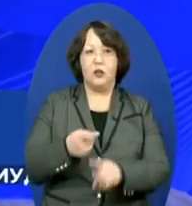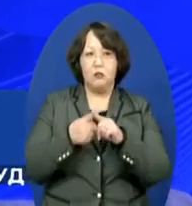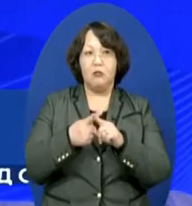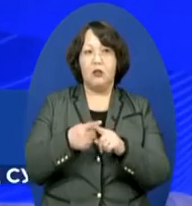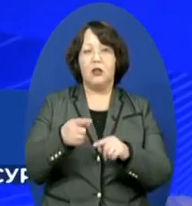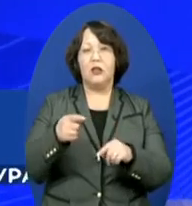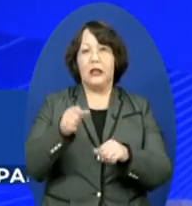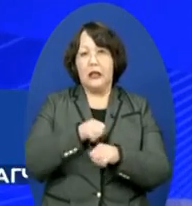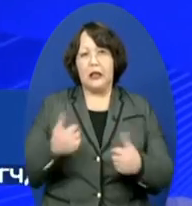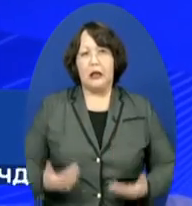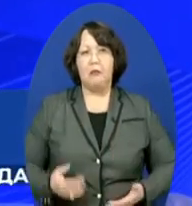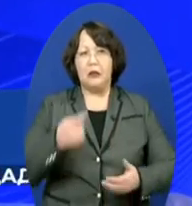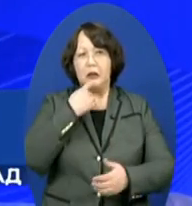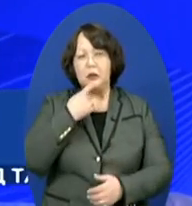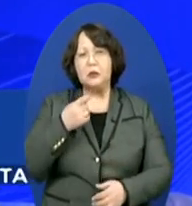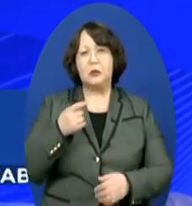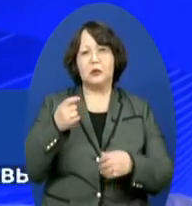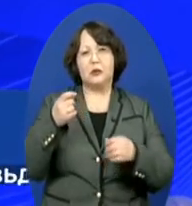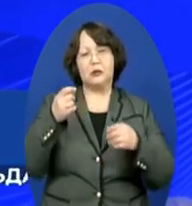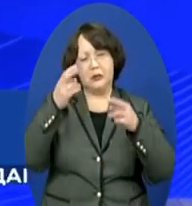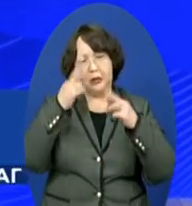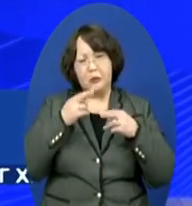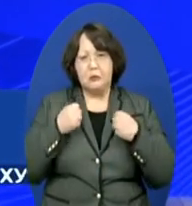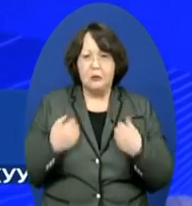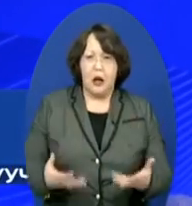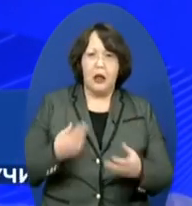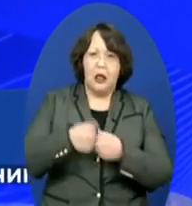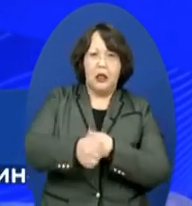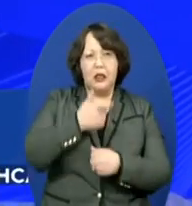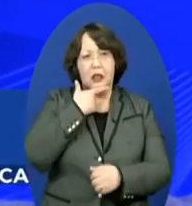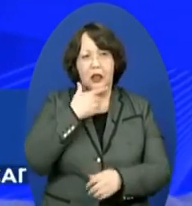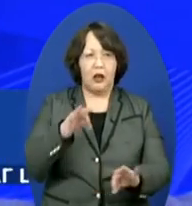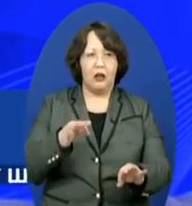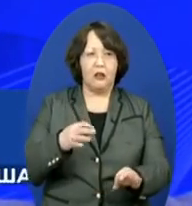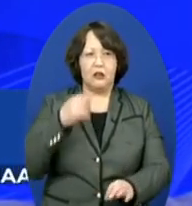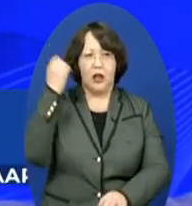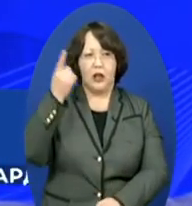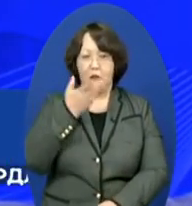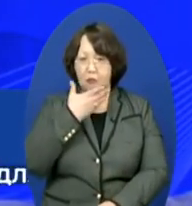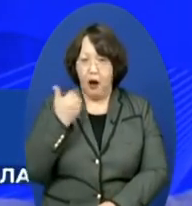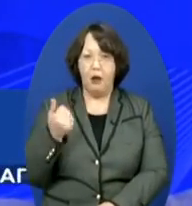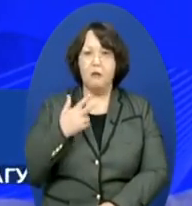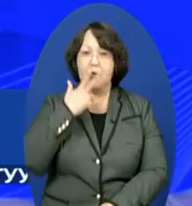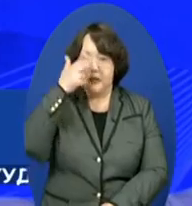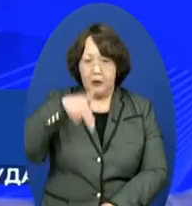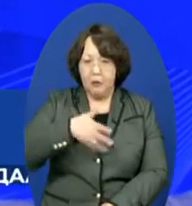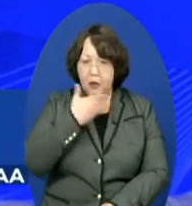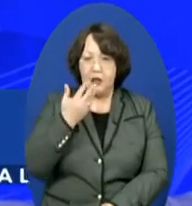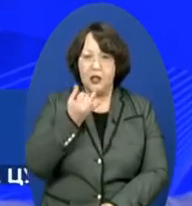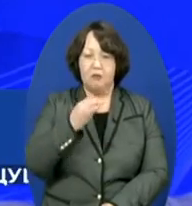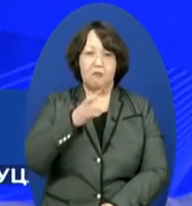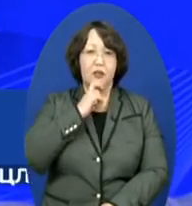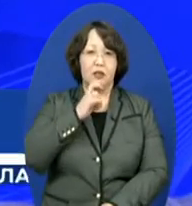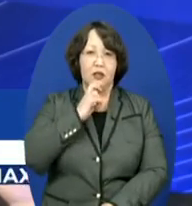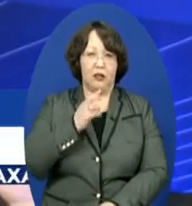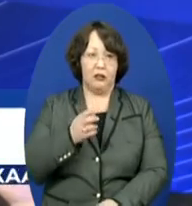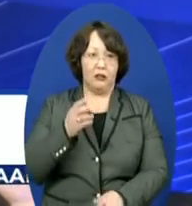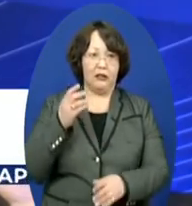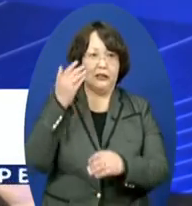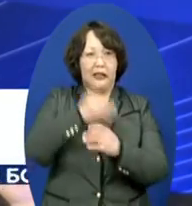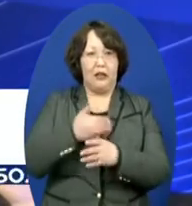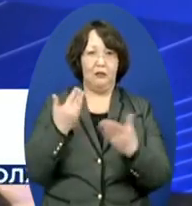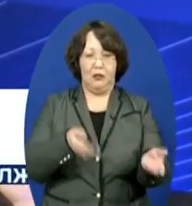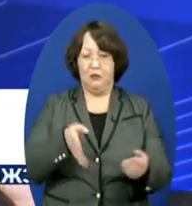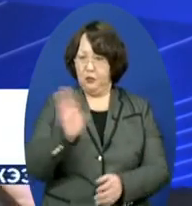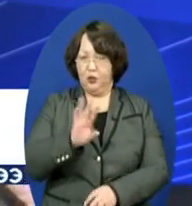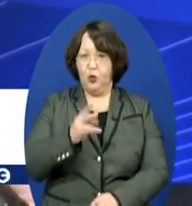улс төрчдийн сонгууль хийсээр байгаад үр дүнд нь цахилгаанчгүй бензинчгүй болгох алхам хийгээд байна шүү дээ. Ер нь бол үнүүд бол чөлөөтэй байх шүү дээ.